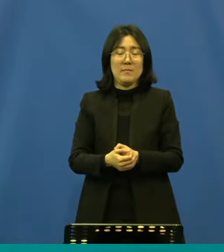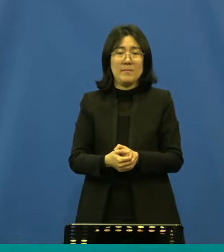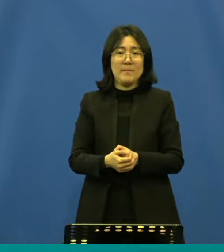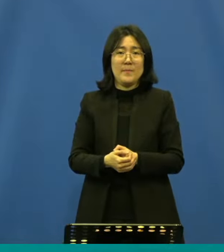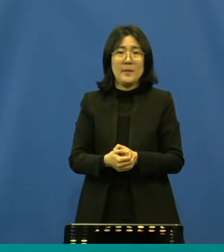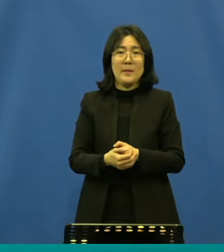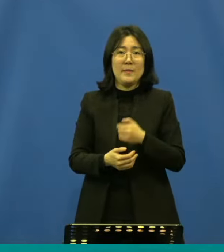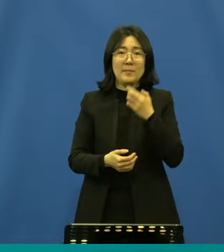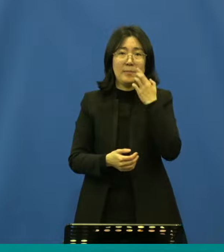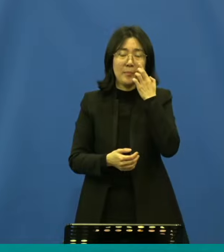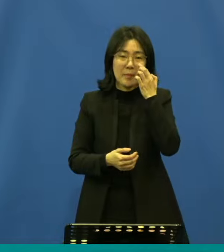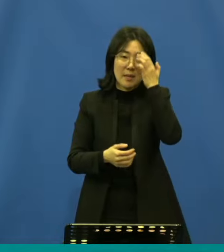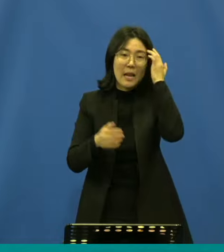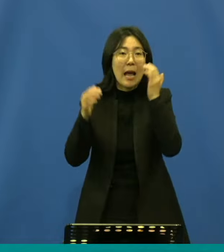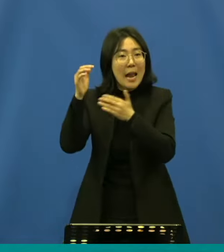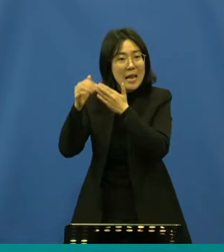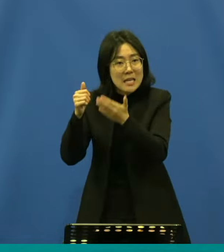이걸 다루시는 거예요. 하나님이